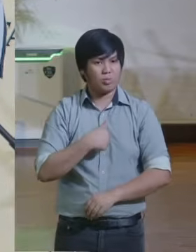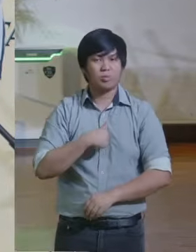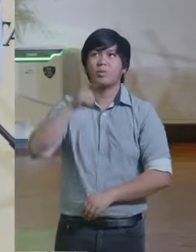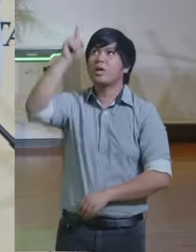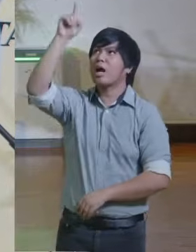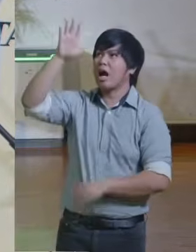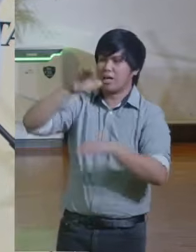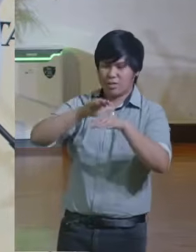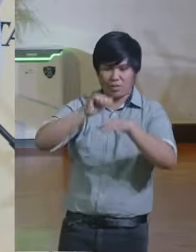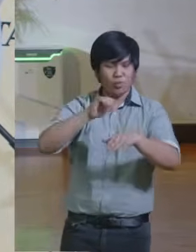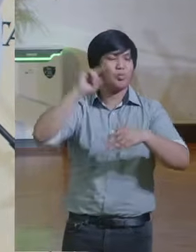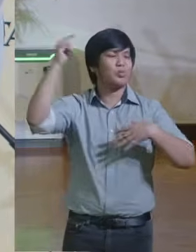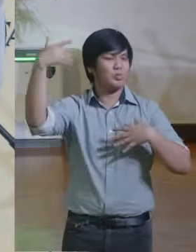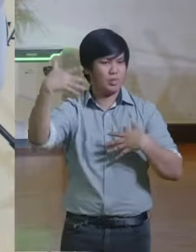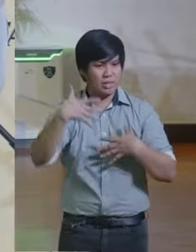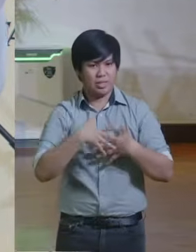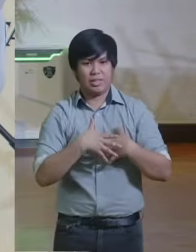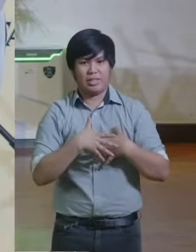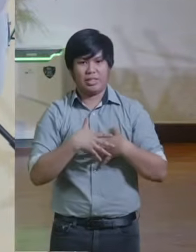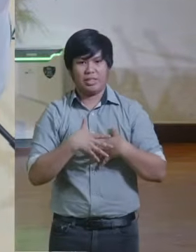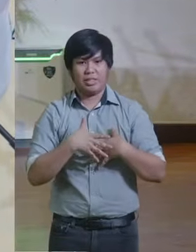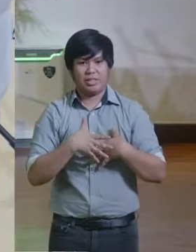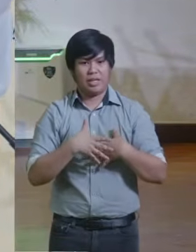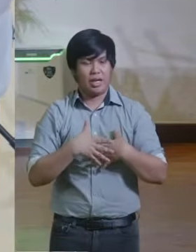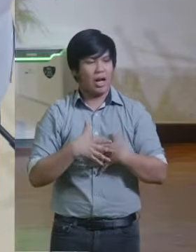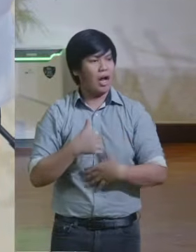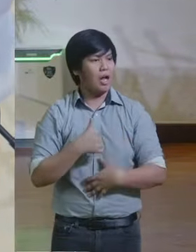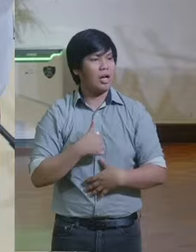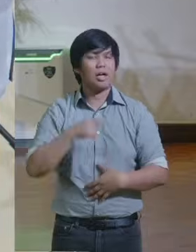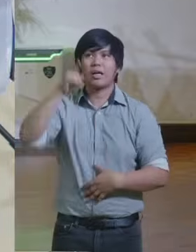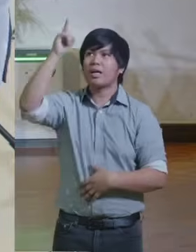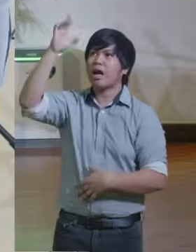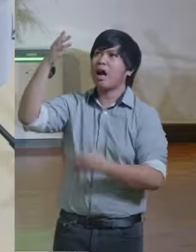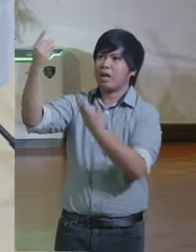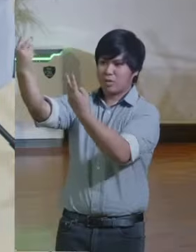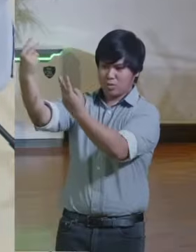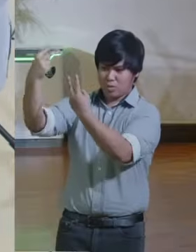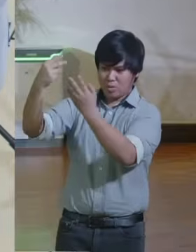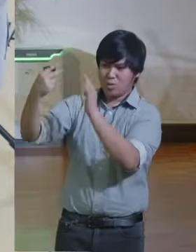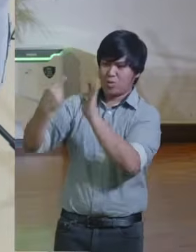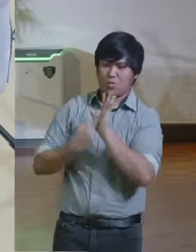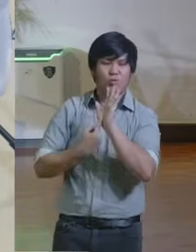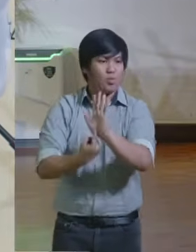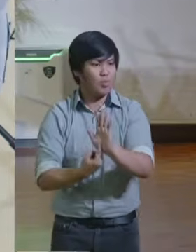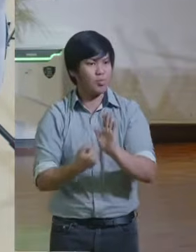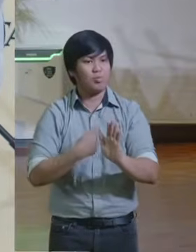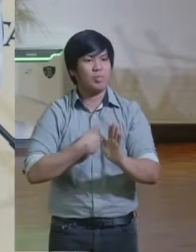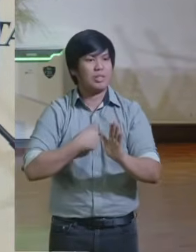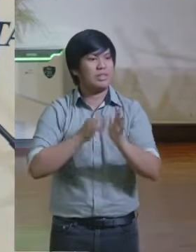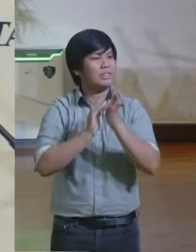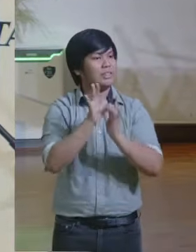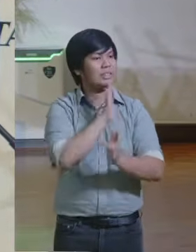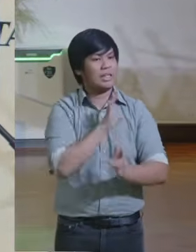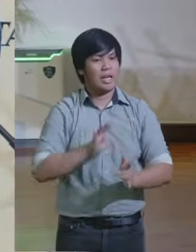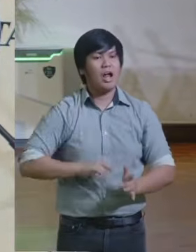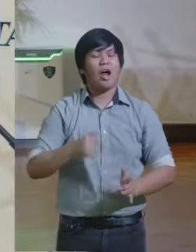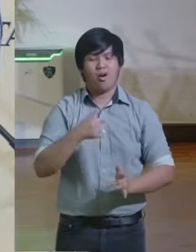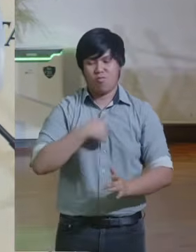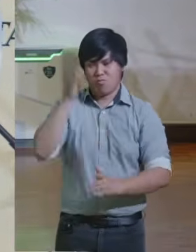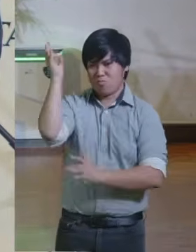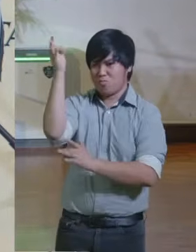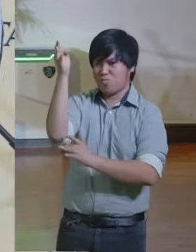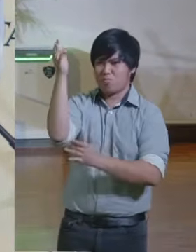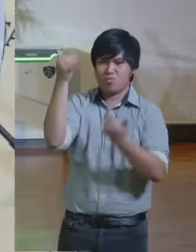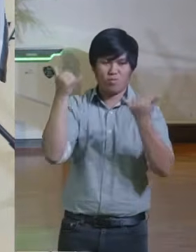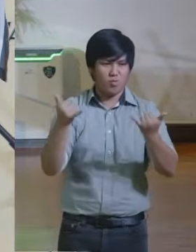his grace, was pleased to reveal his Son to me, in order that I might preach him among the